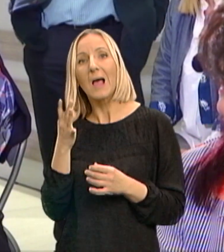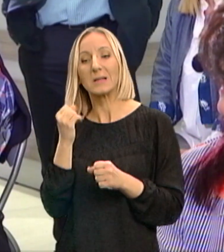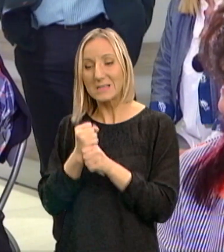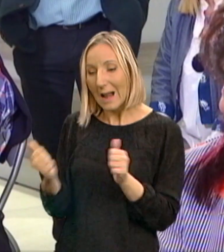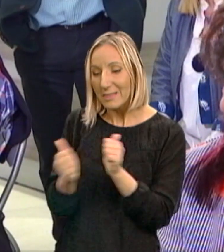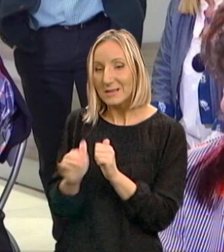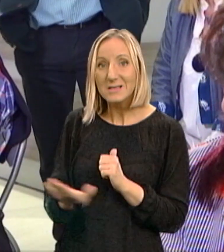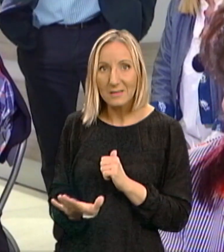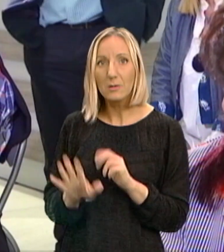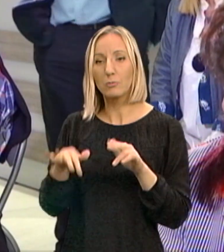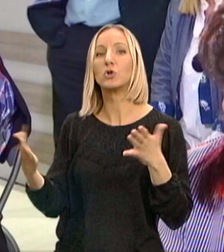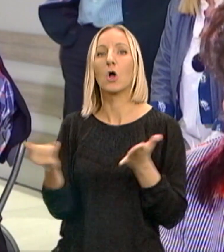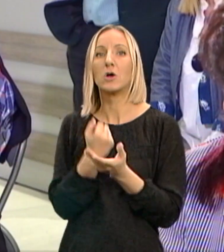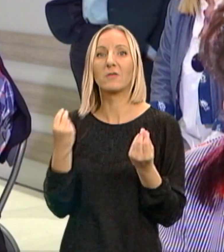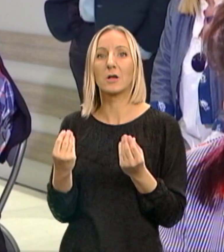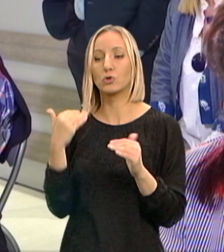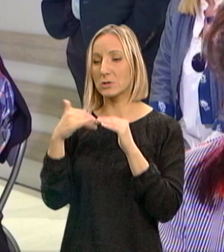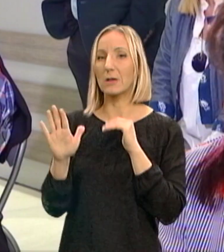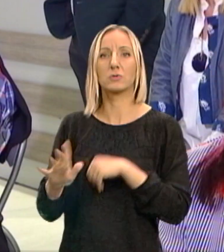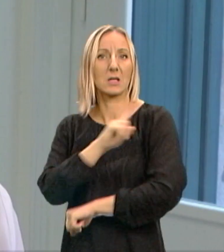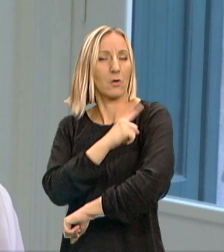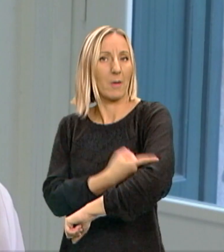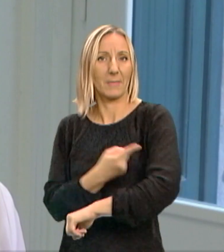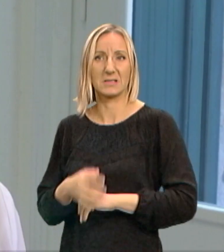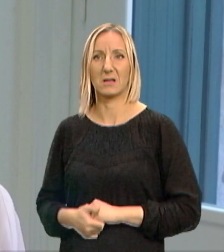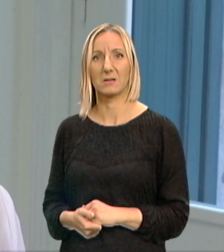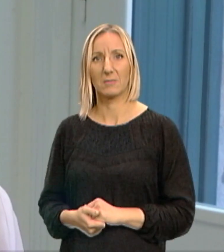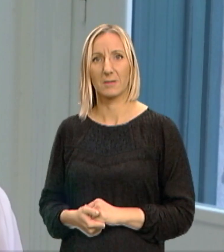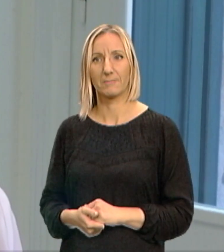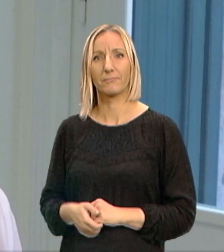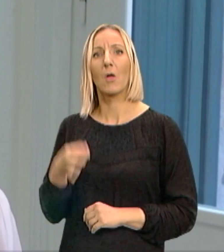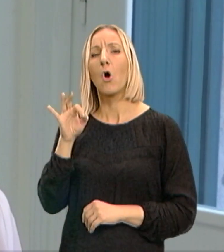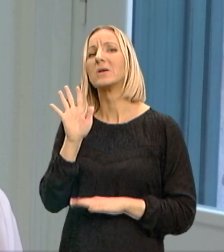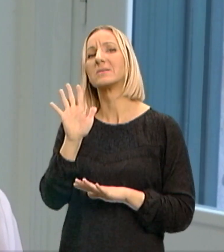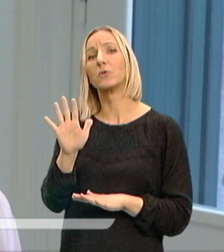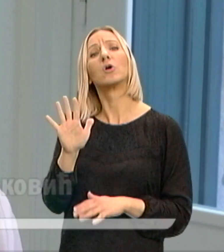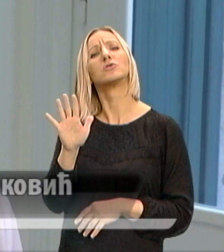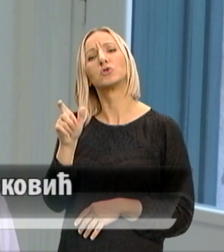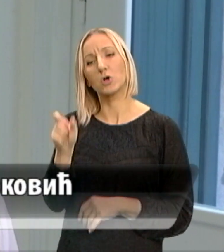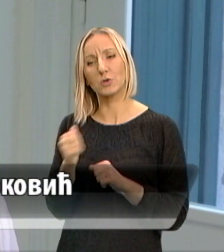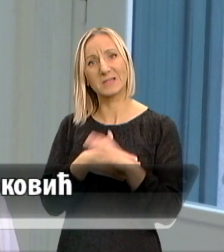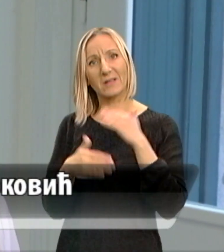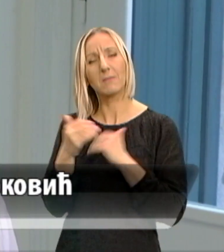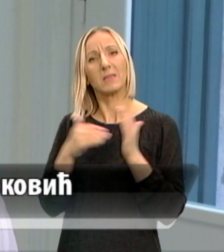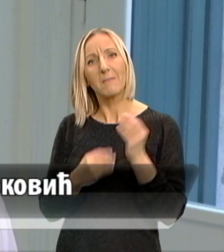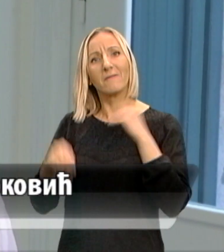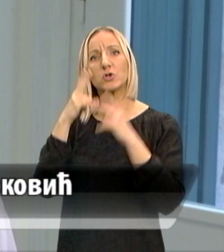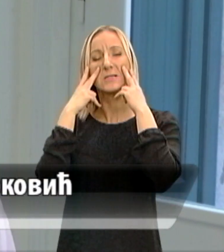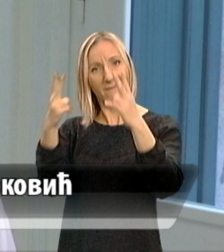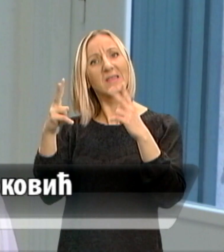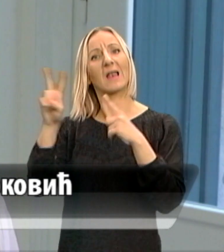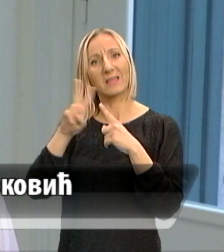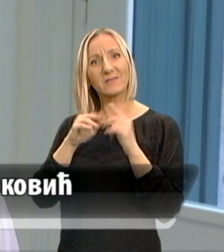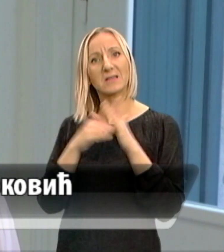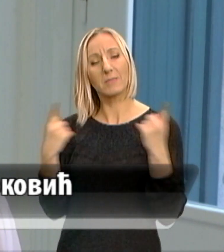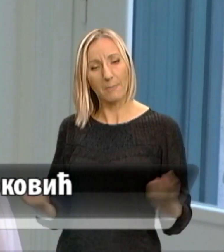ostvari nešto u skladu sa svojim kapacitetima. No, osim toga što treba da se osobe s invaliditetom vide na televiziji, treba da promoviše ono što